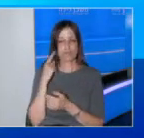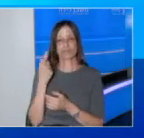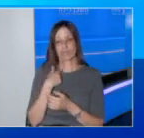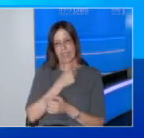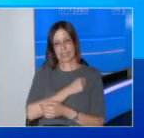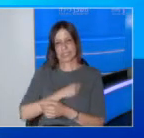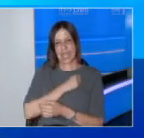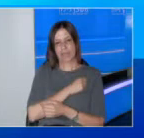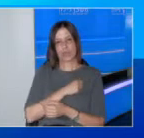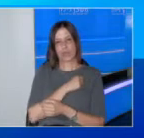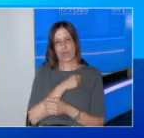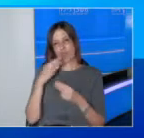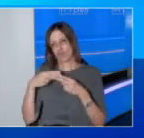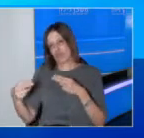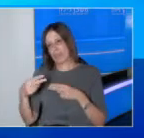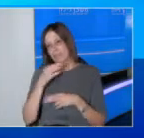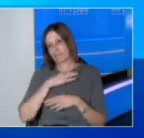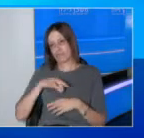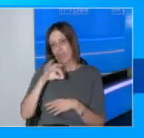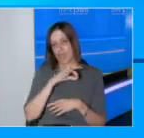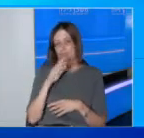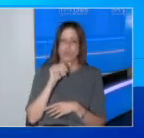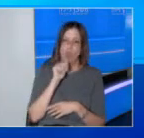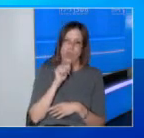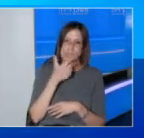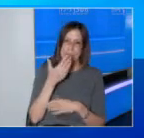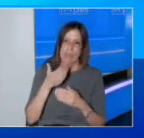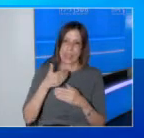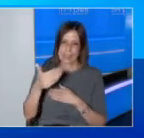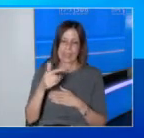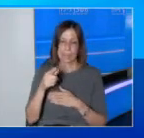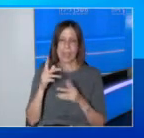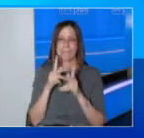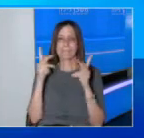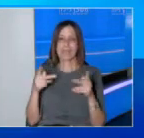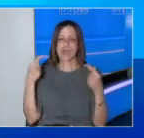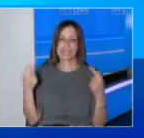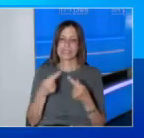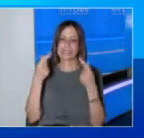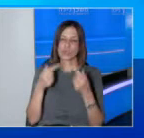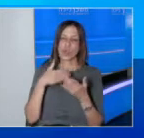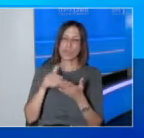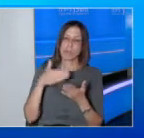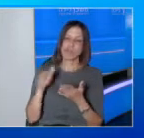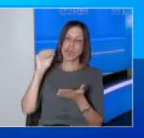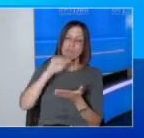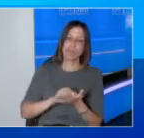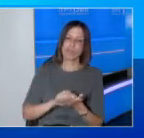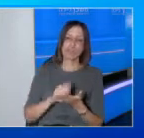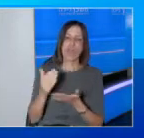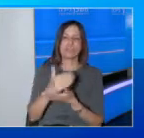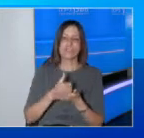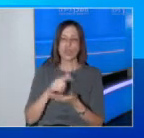לצערנו, השכנים שלנו, לא רוצים להתקדם לפתרון הסכסוך. ממשיכים לשלם משכורות למחבלים,